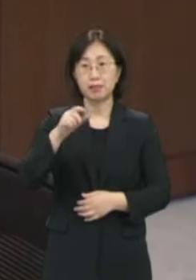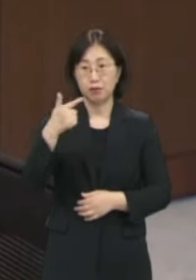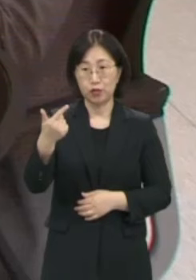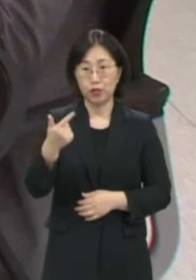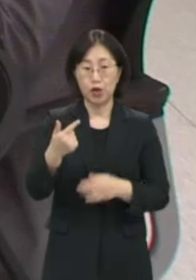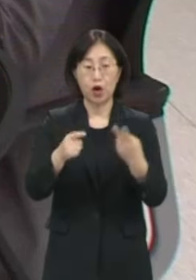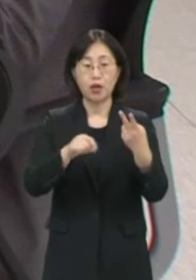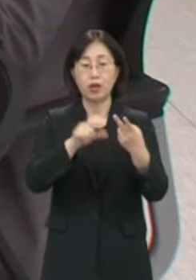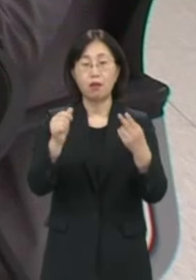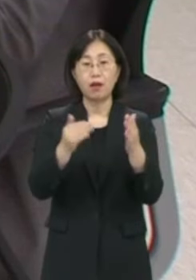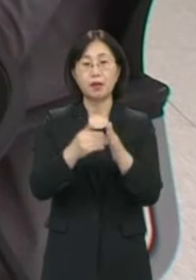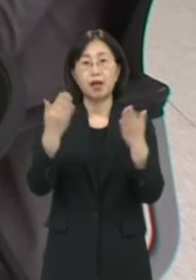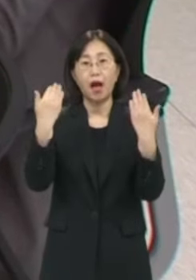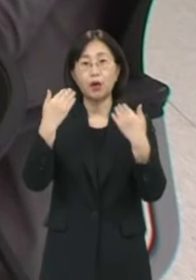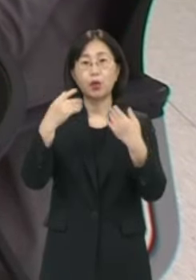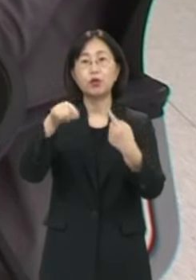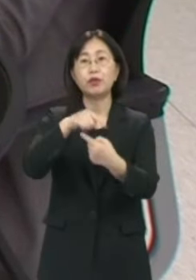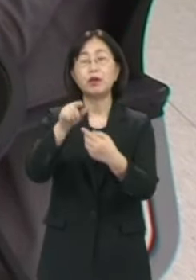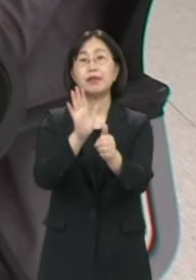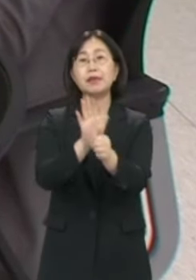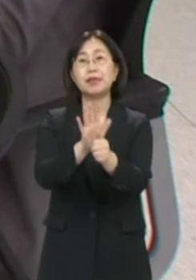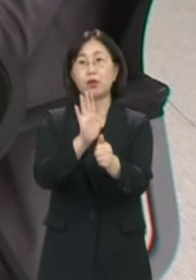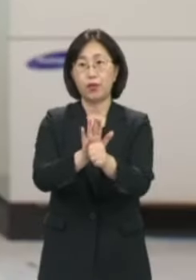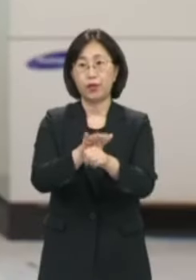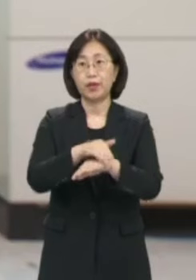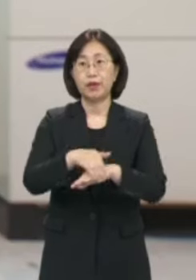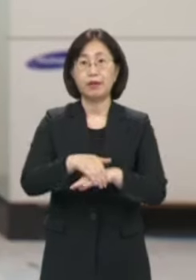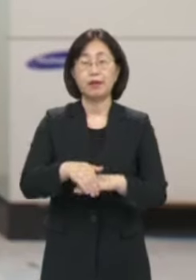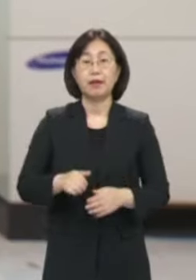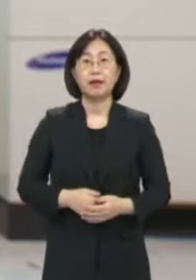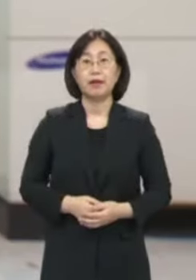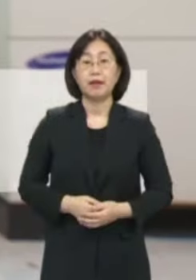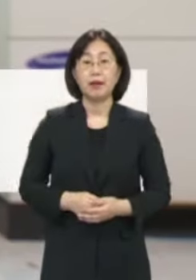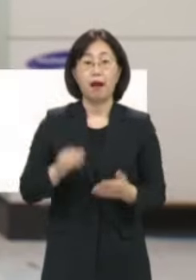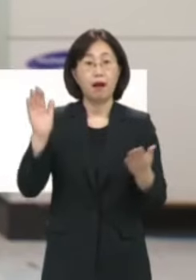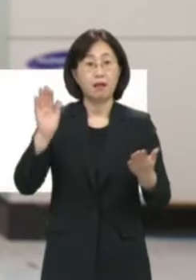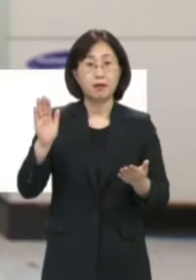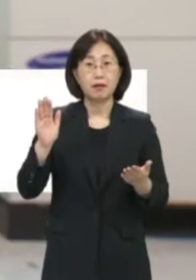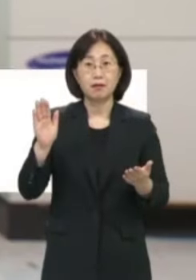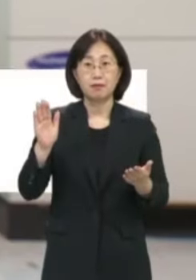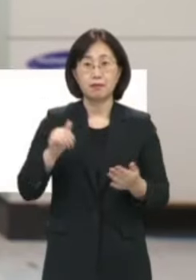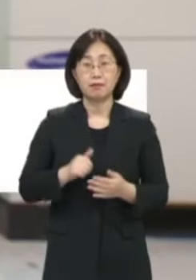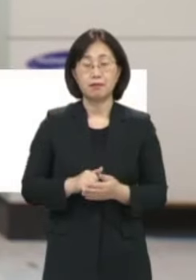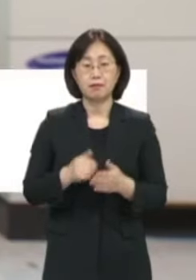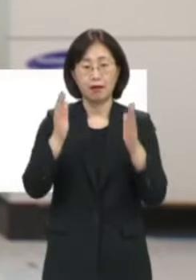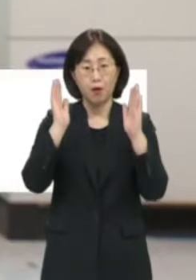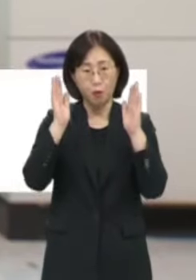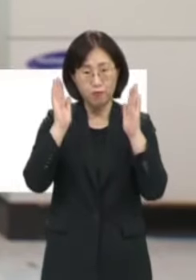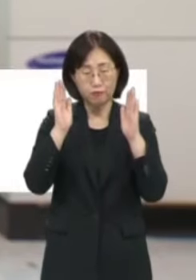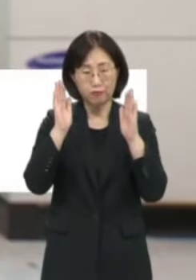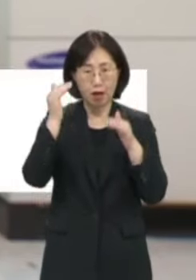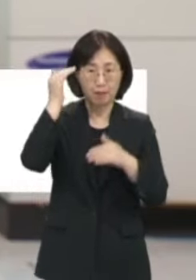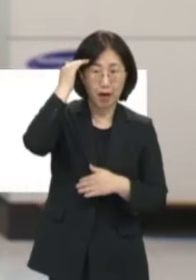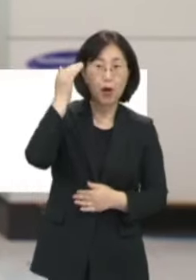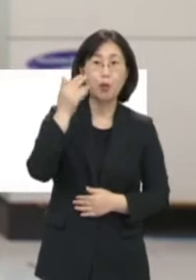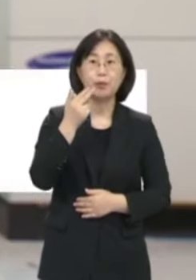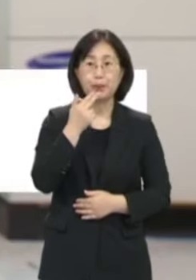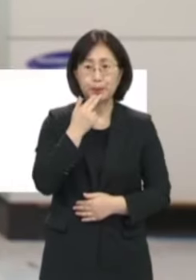2월까지 학교 운영은 지원하겠다는 방침입니다. 학생들이 학업에 지장이